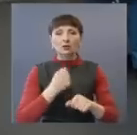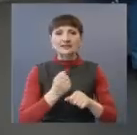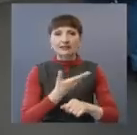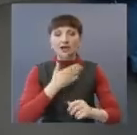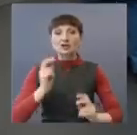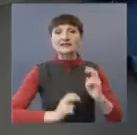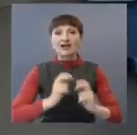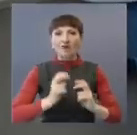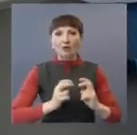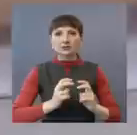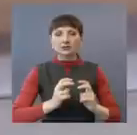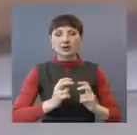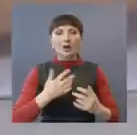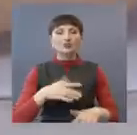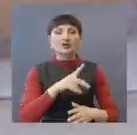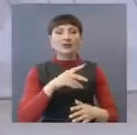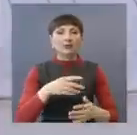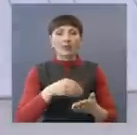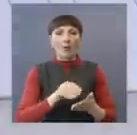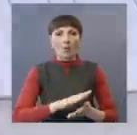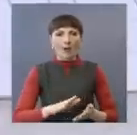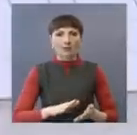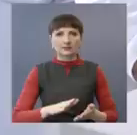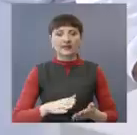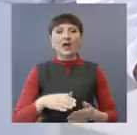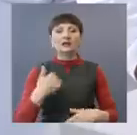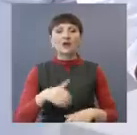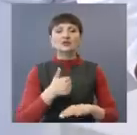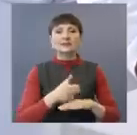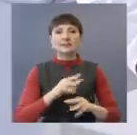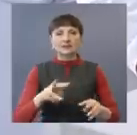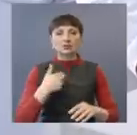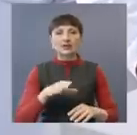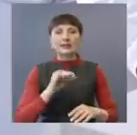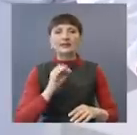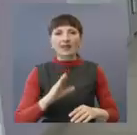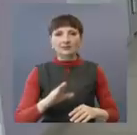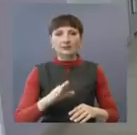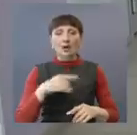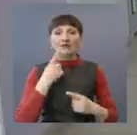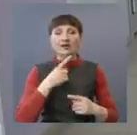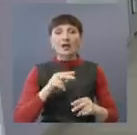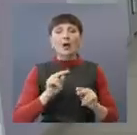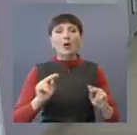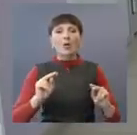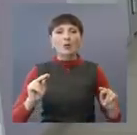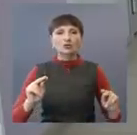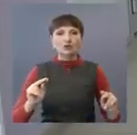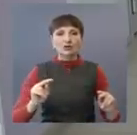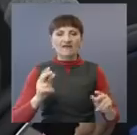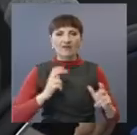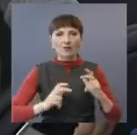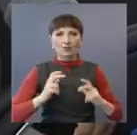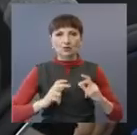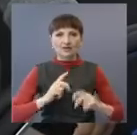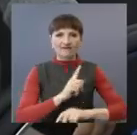заводы, госведомство не покупает. Вице-министр Имангали Тасмагамбетов, в свою очередь, поднял проблему обучения педиатров в вузах. По республике